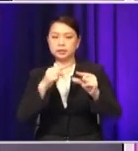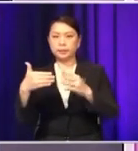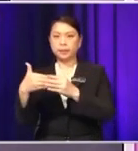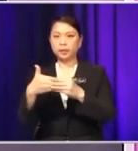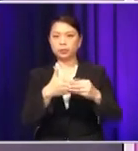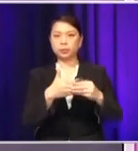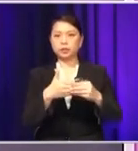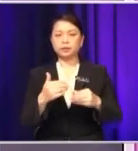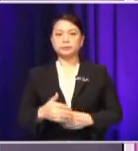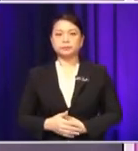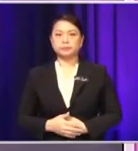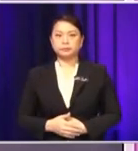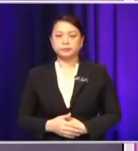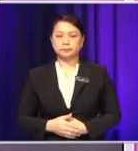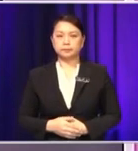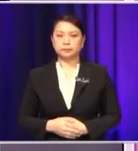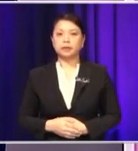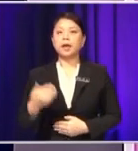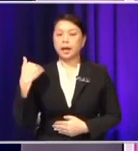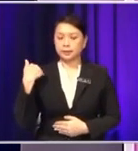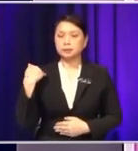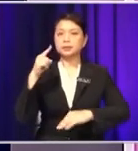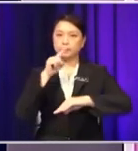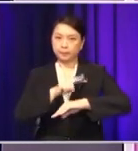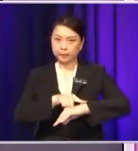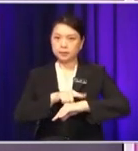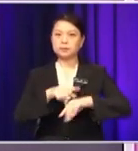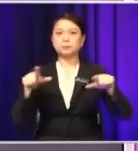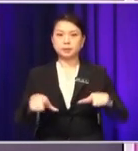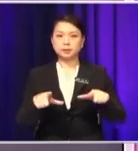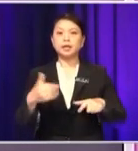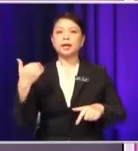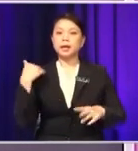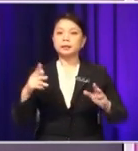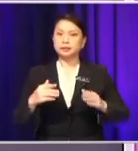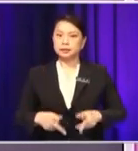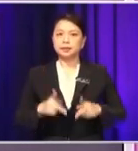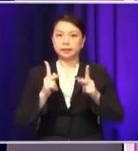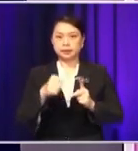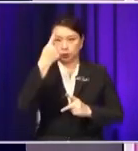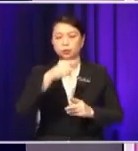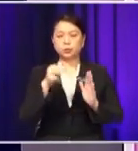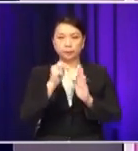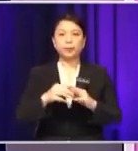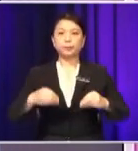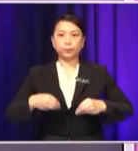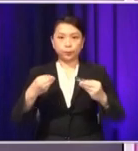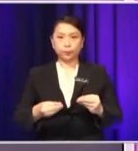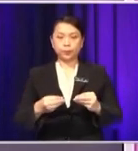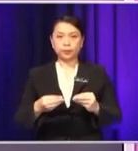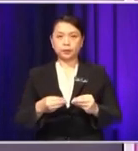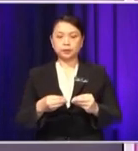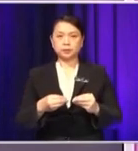akhir sesi akademik ini ada garis panduannya, ada tempoh pelaksanaannya, ada kaedah untuk membuat